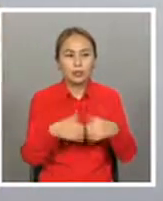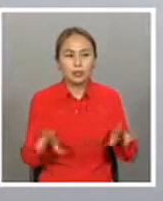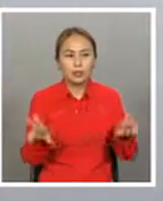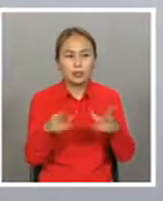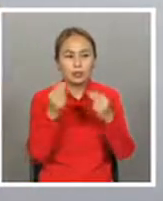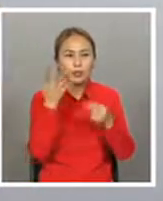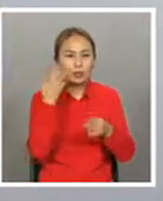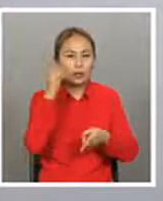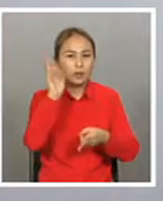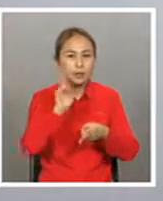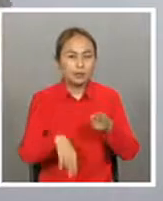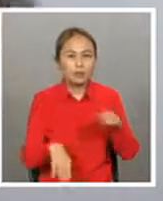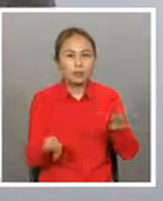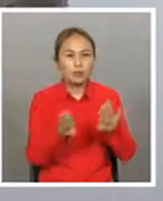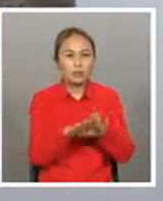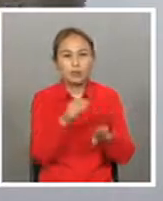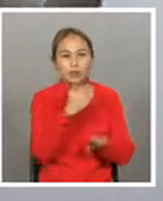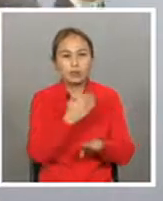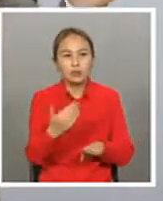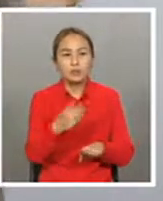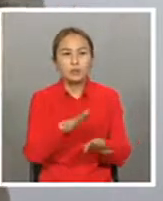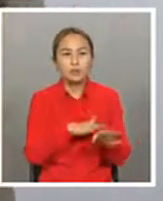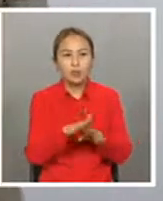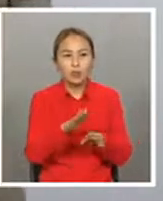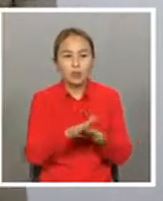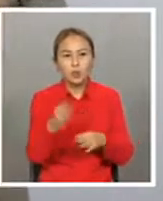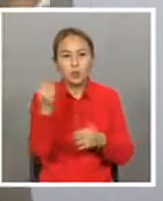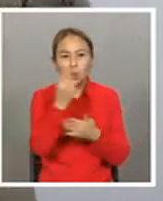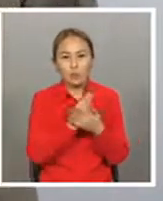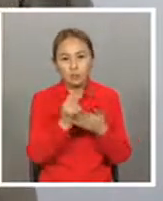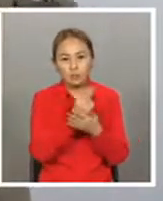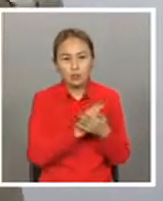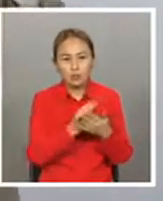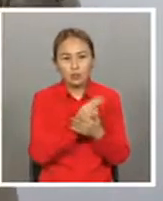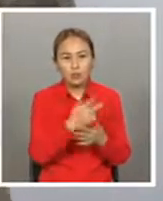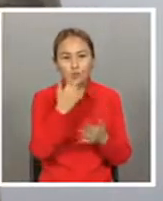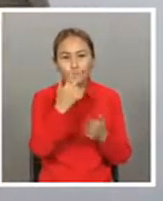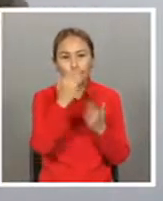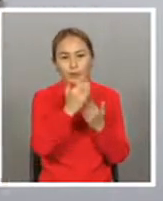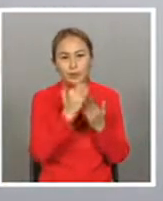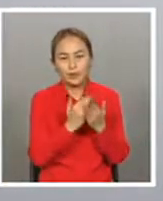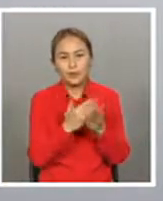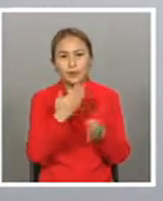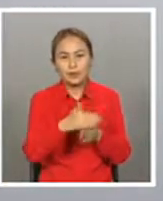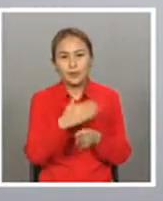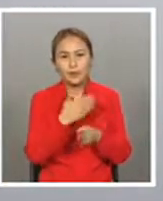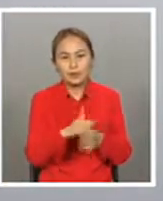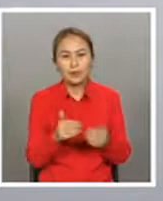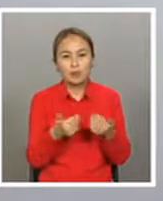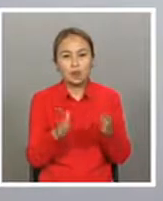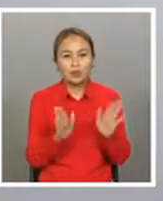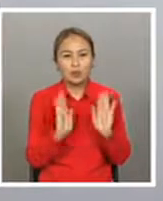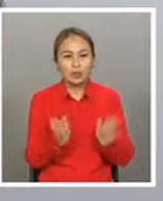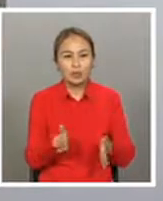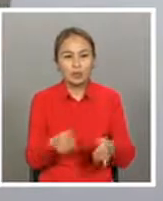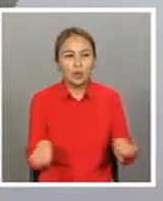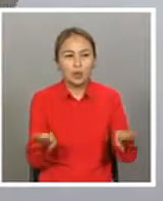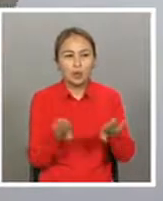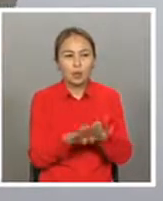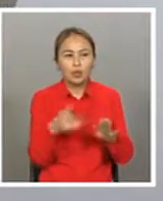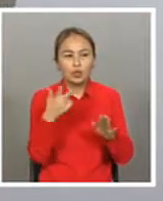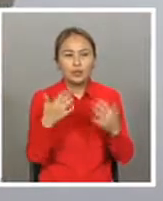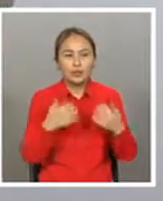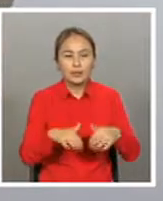аяқтаған кезде бізге бір толық суретіміздің 3 бөлігі кезек-кезек ашылып отырады. Және 3